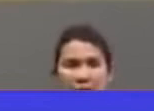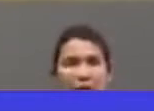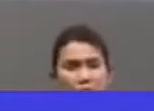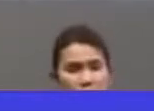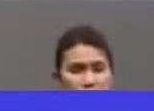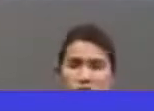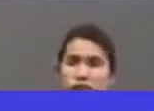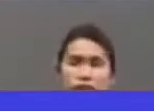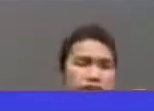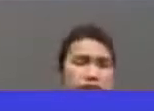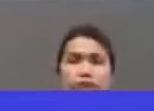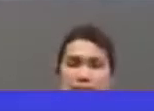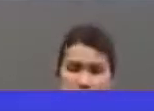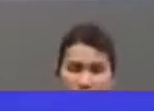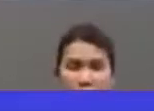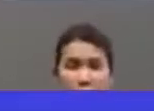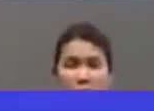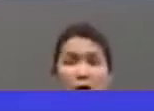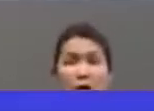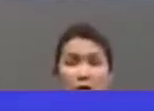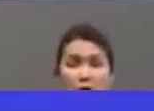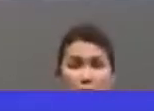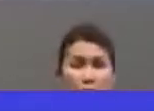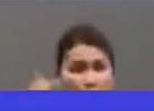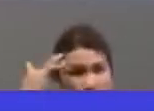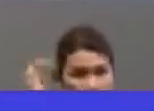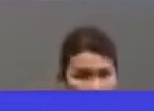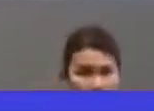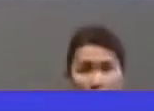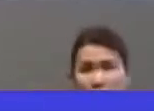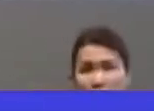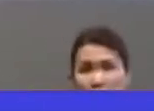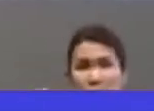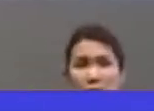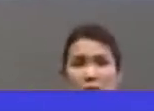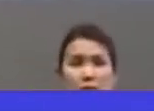ได้ดำเนินการเบิกจ่ายงบประมาณไปเยียวยาพี่น้องประชาชนนะคะ